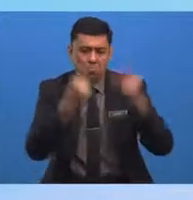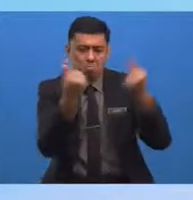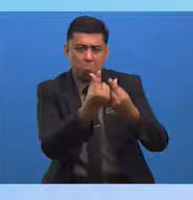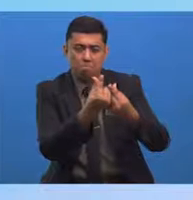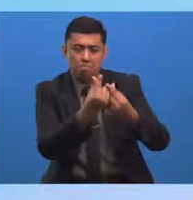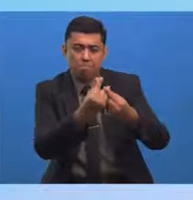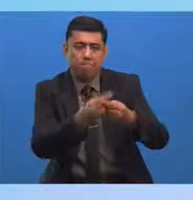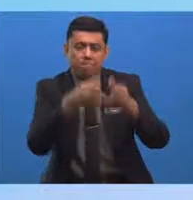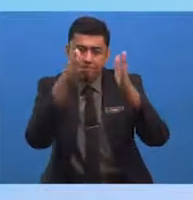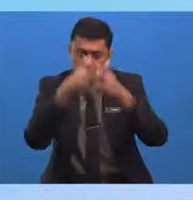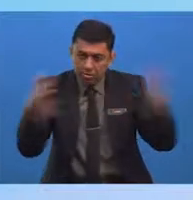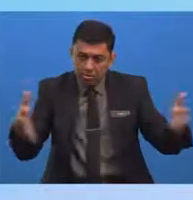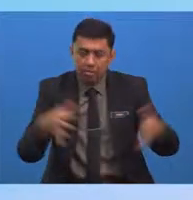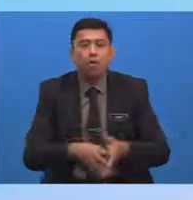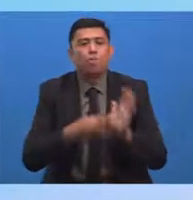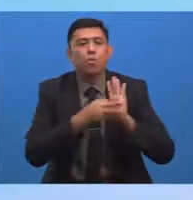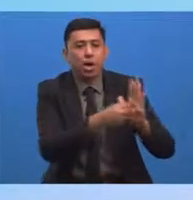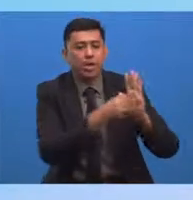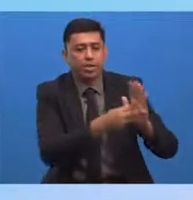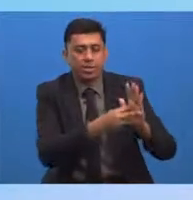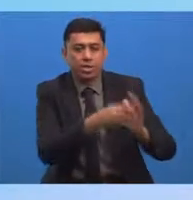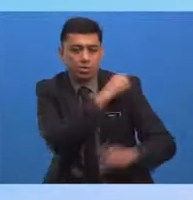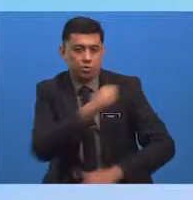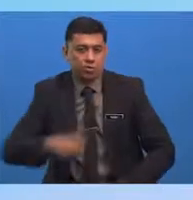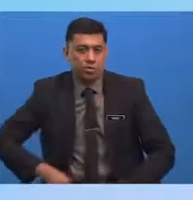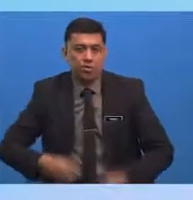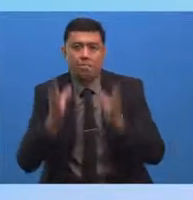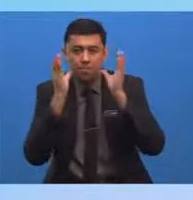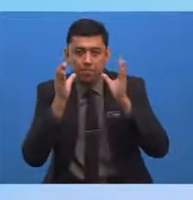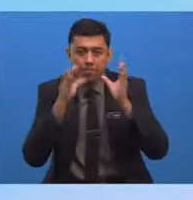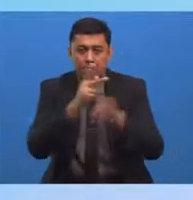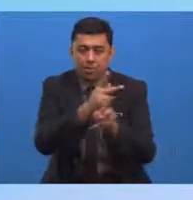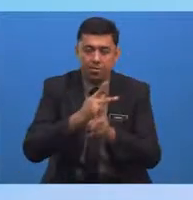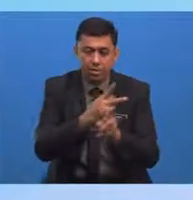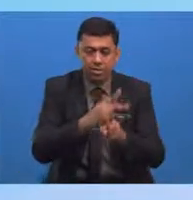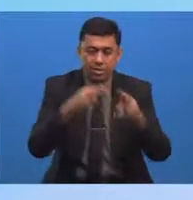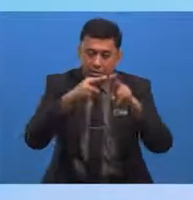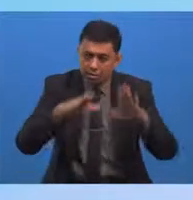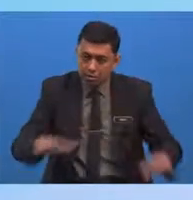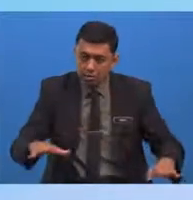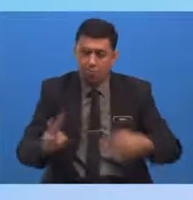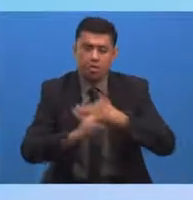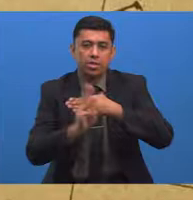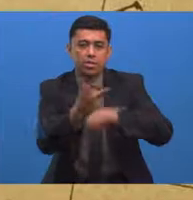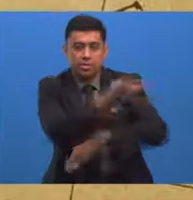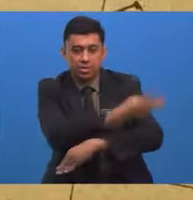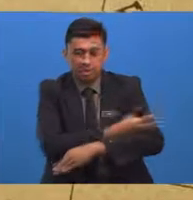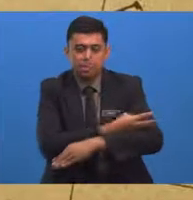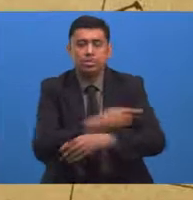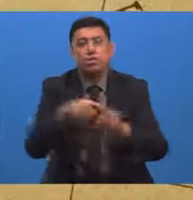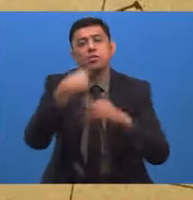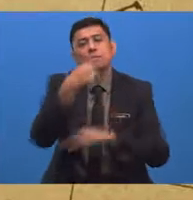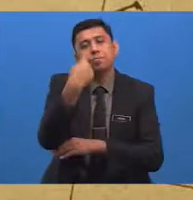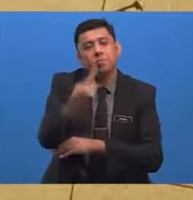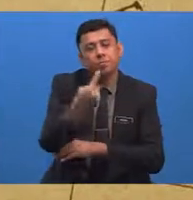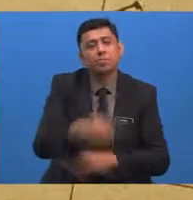menjadi wakil bagi pihak Sultan Brunei mentadbir dan menjaga keharmonian kawasan tersebut. Golongan